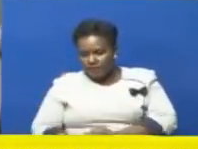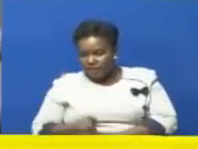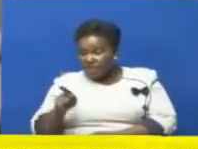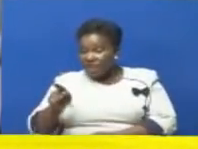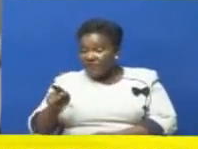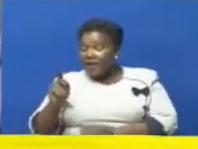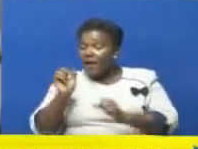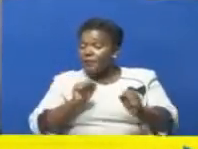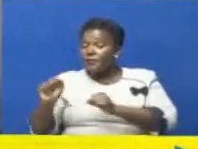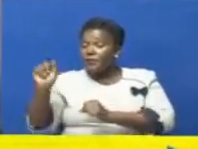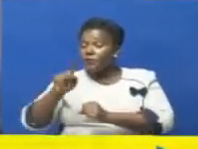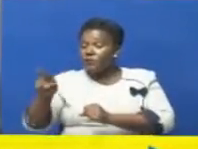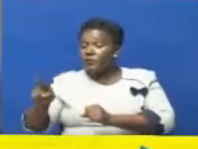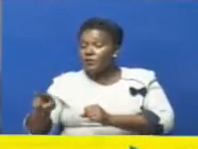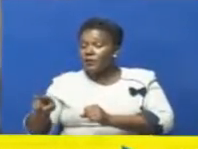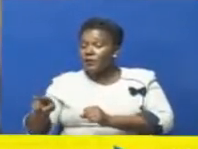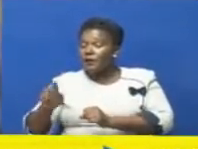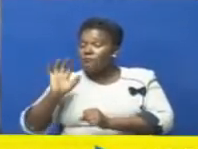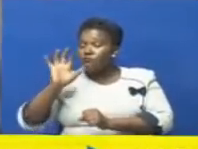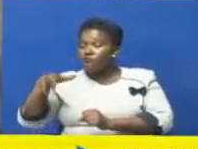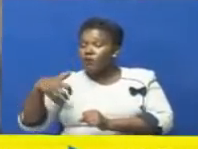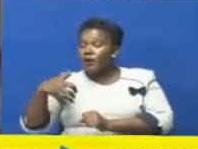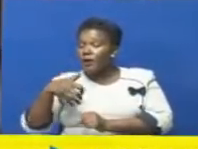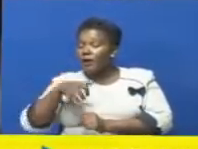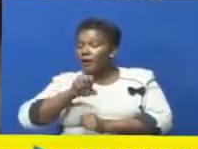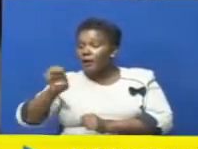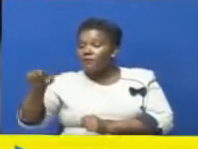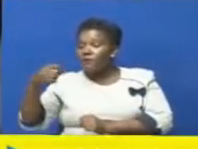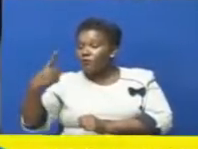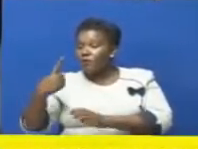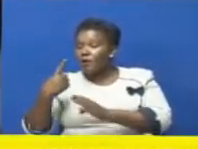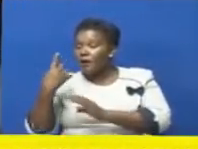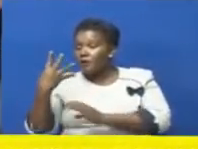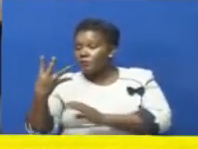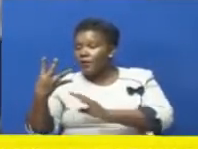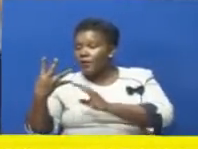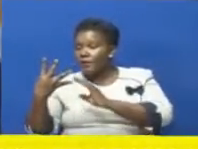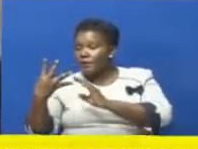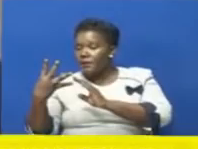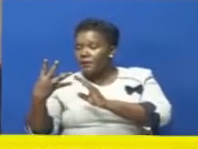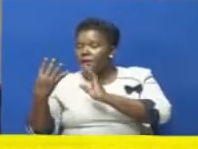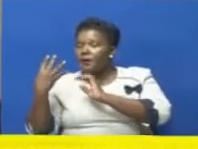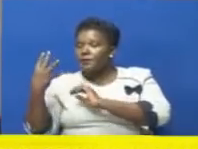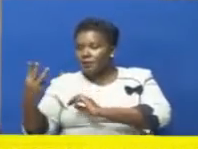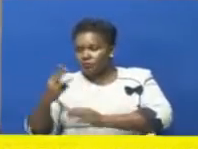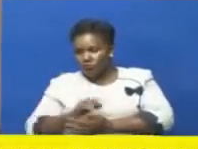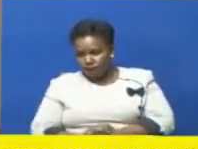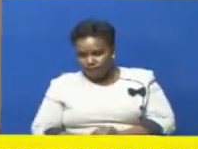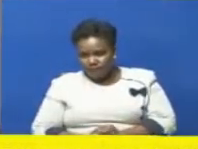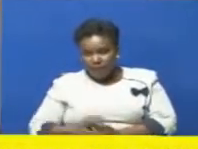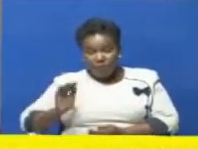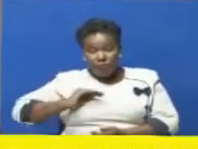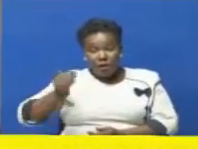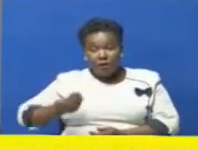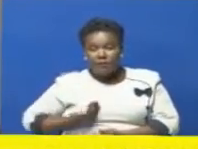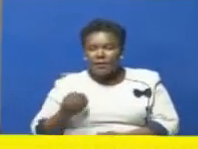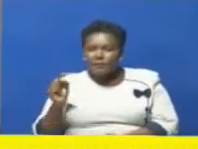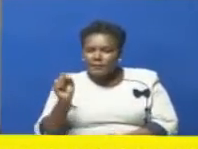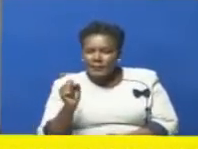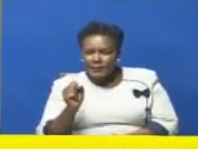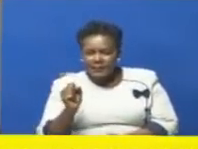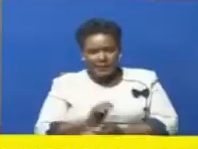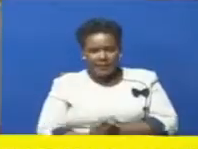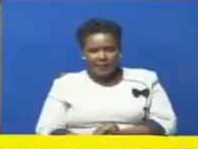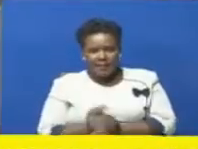1943 wakati akiwa na umri wa miaka 18. Tofauti na matarajio ya wengi, mwanamke huyo ambaye ni kikongwe akilelewa